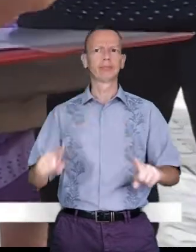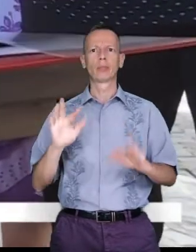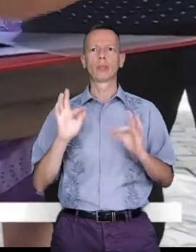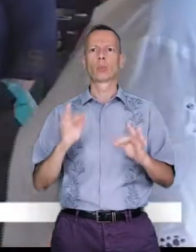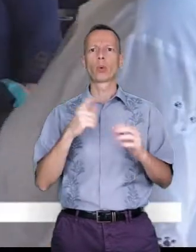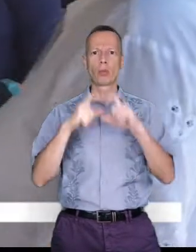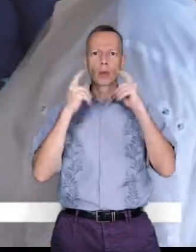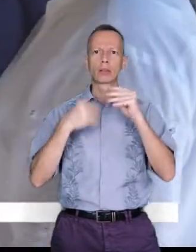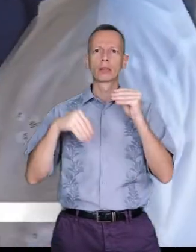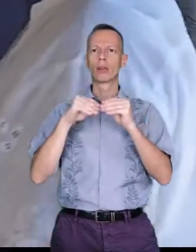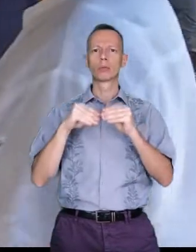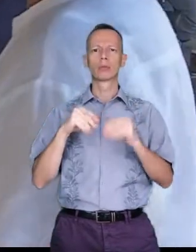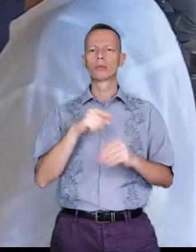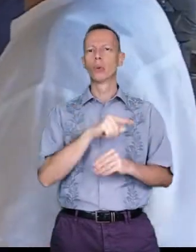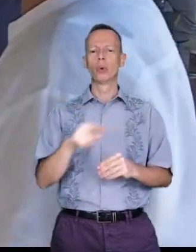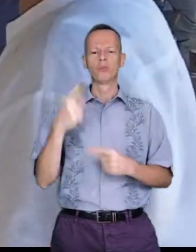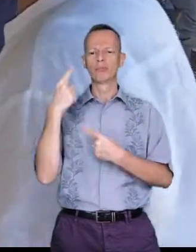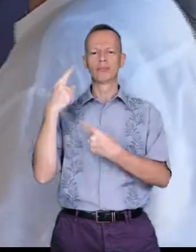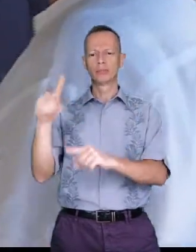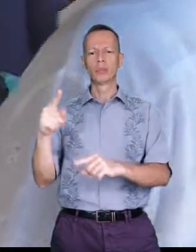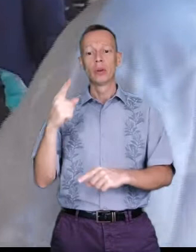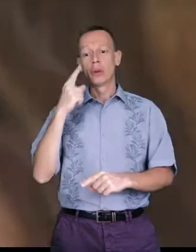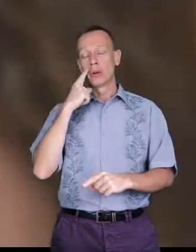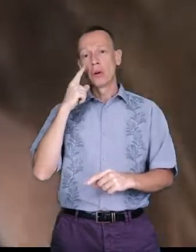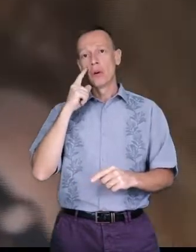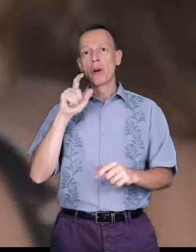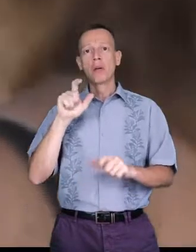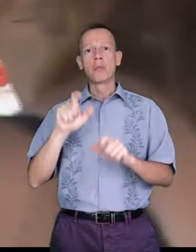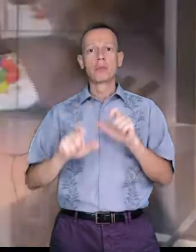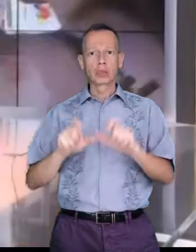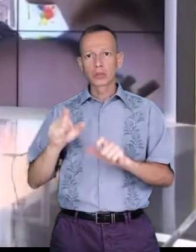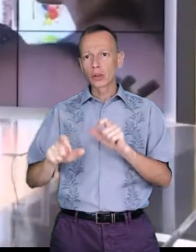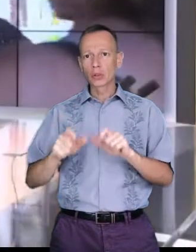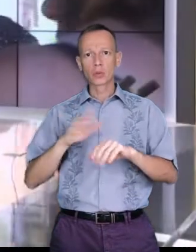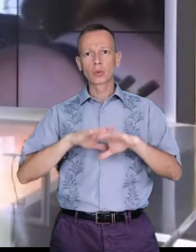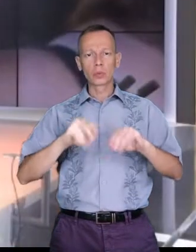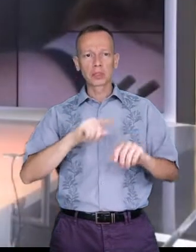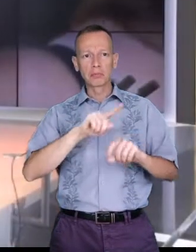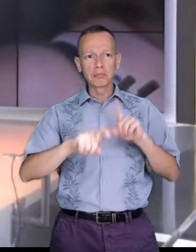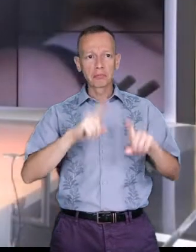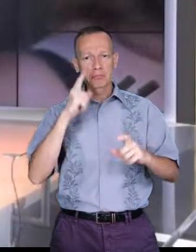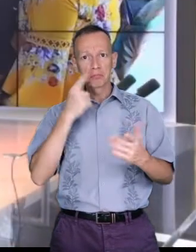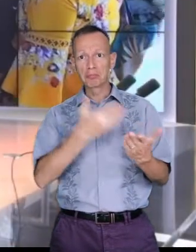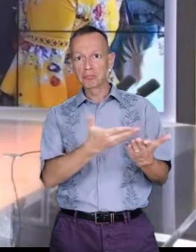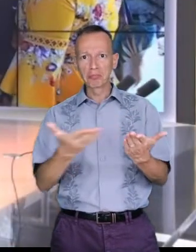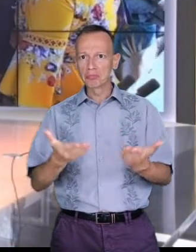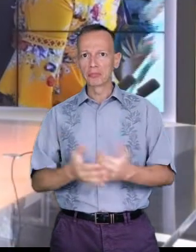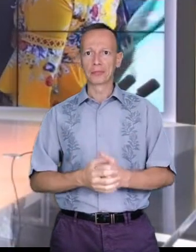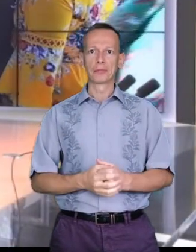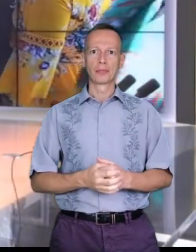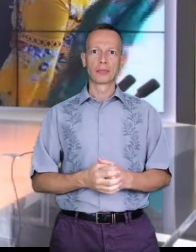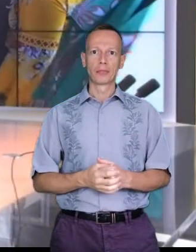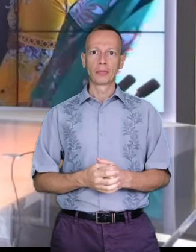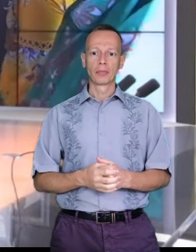s'oppose à l'obligation vaccinale. On écoute ces réactions de David Chang et Marie Titsing qui ont rencontré ces